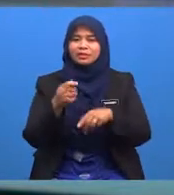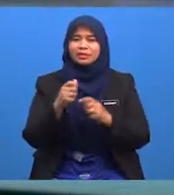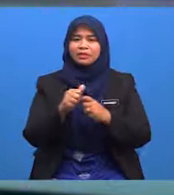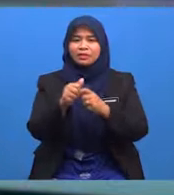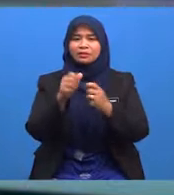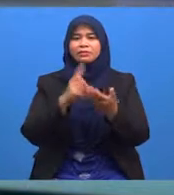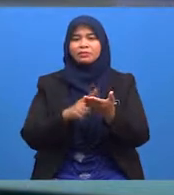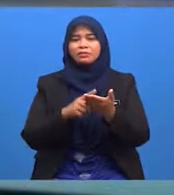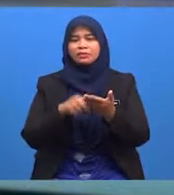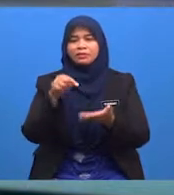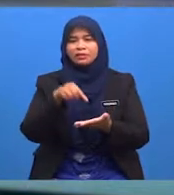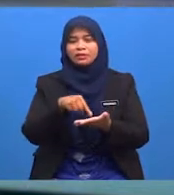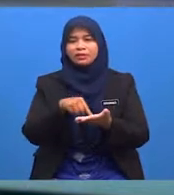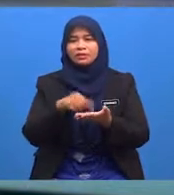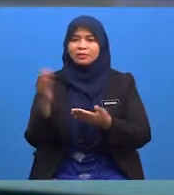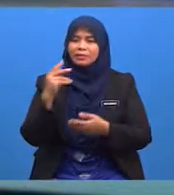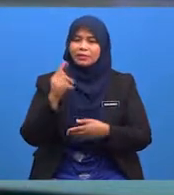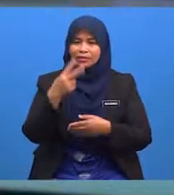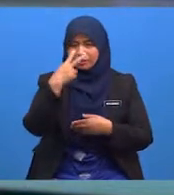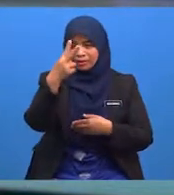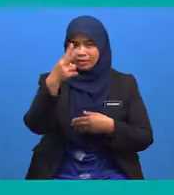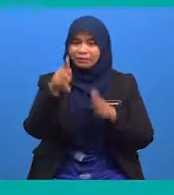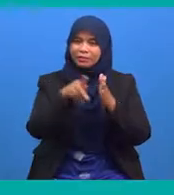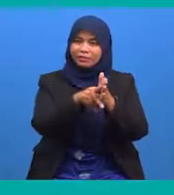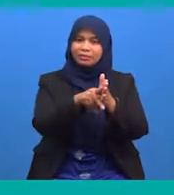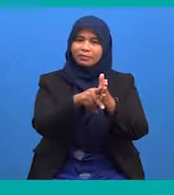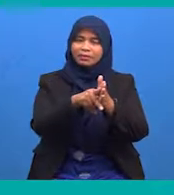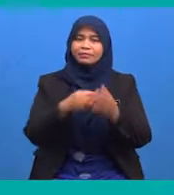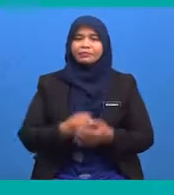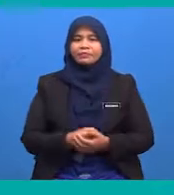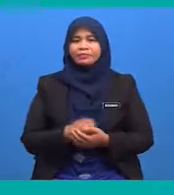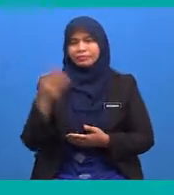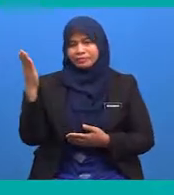ini. Mari kita lihat paparan skrin ini.